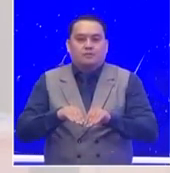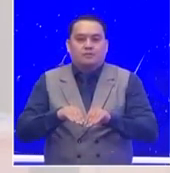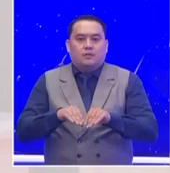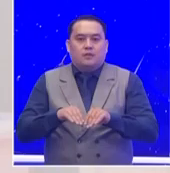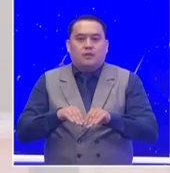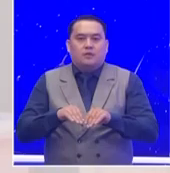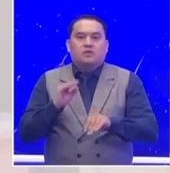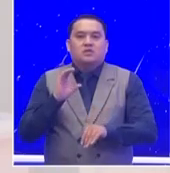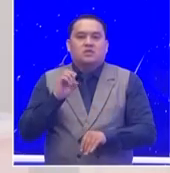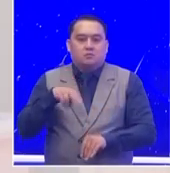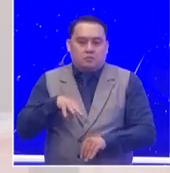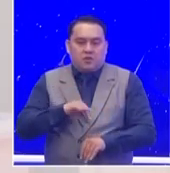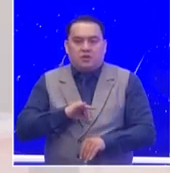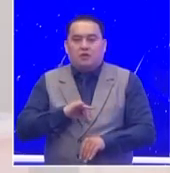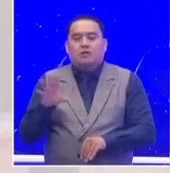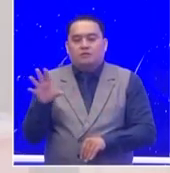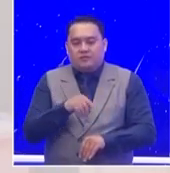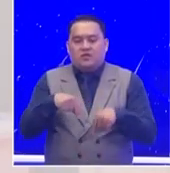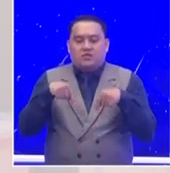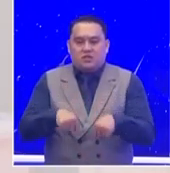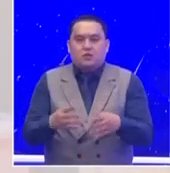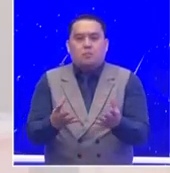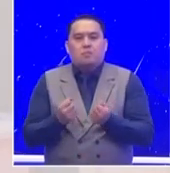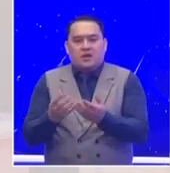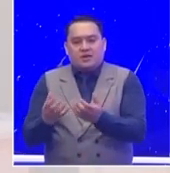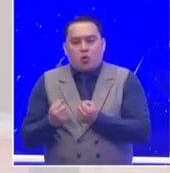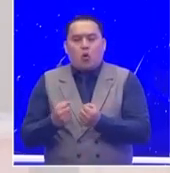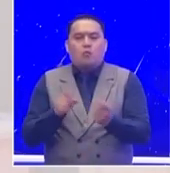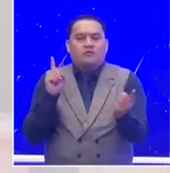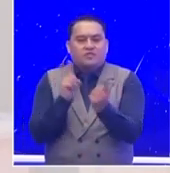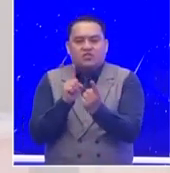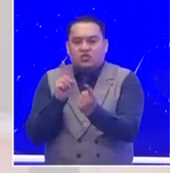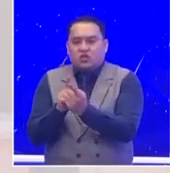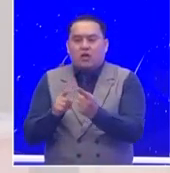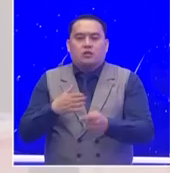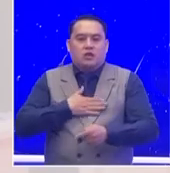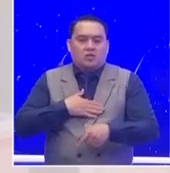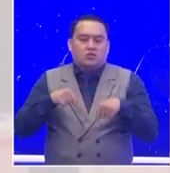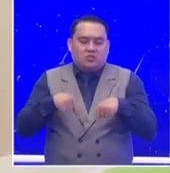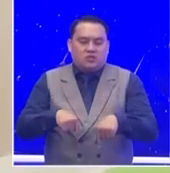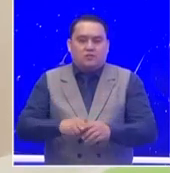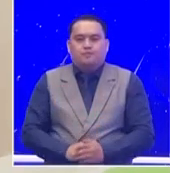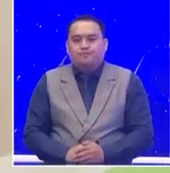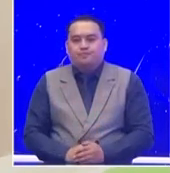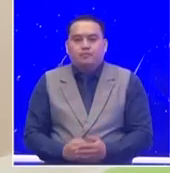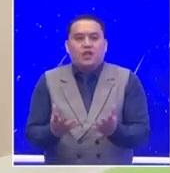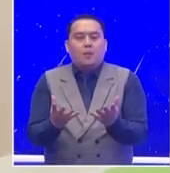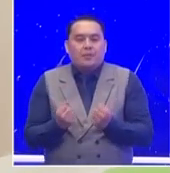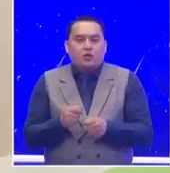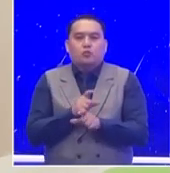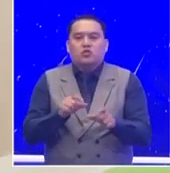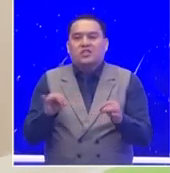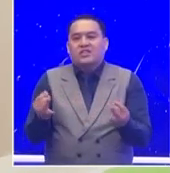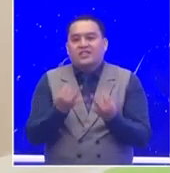средствами массовой информации, все будет проходить здесь. Весь прием граждан области, нашего города, наших жителей будет проводиться здесь. Прием граждан по